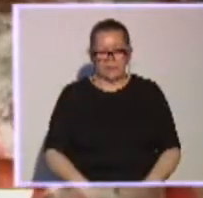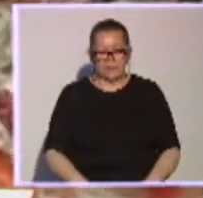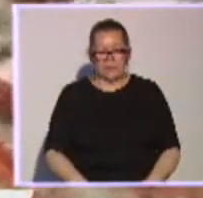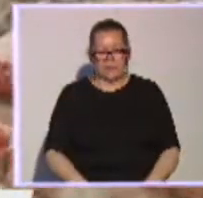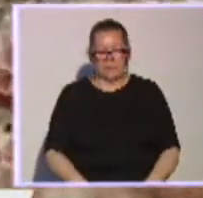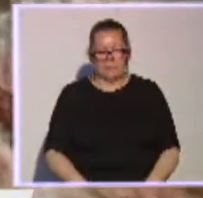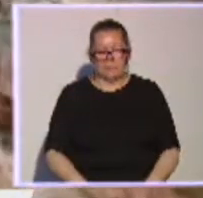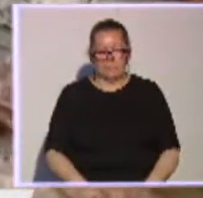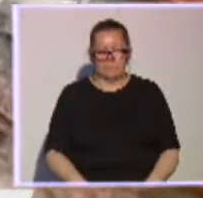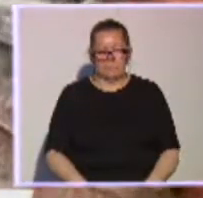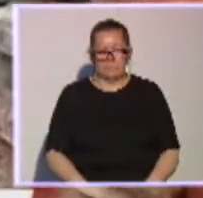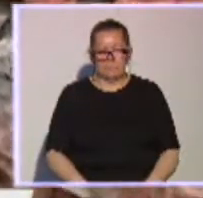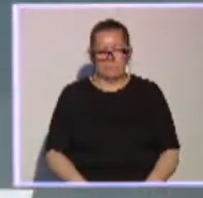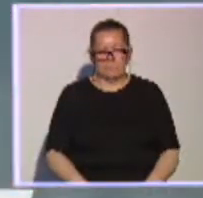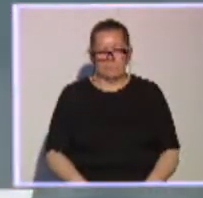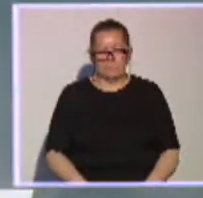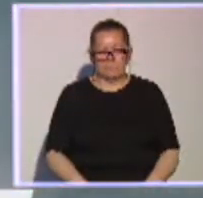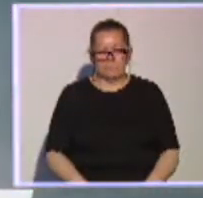necesar.